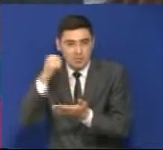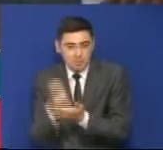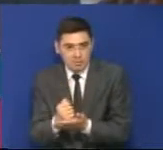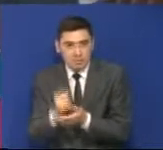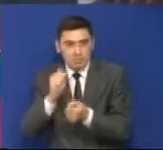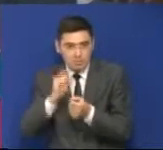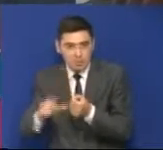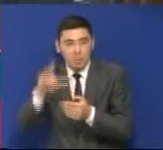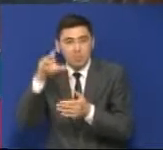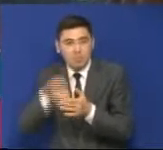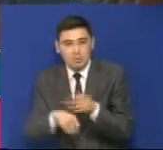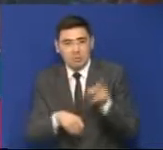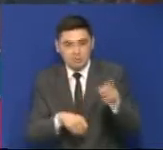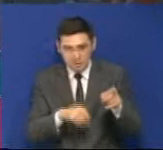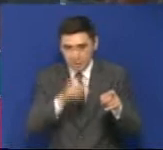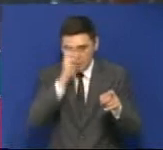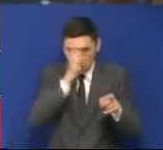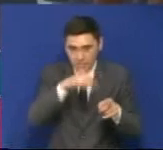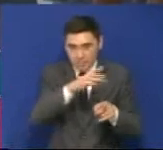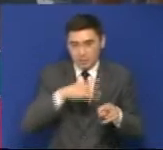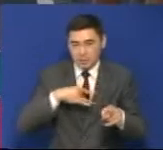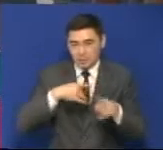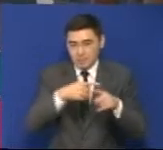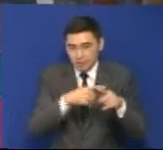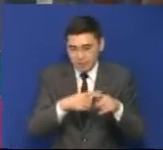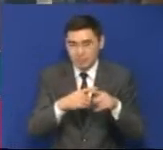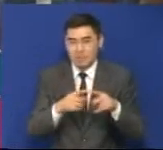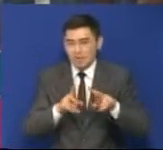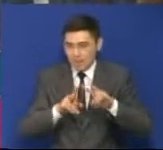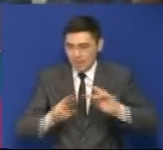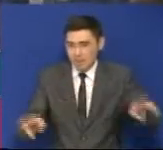құрамында болған қос ел өткеннен өнеге алып, бүгінін бүтіндеп отыр.